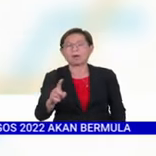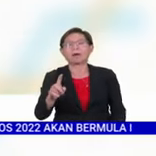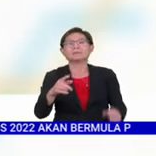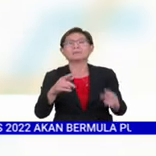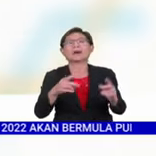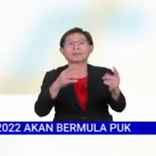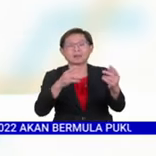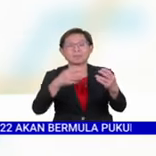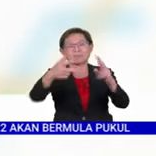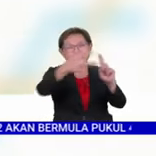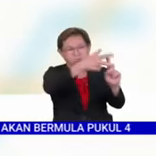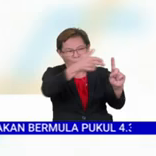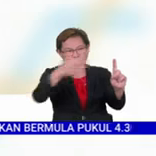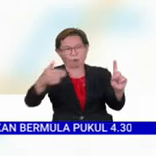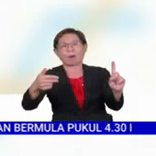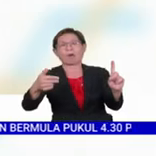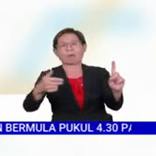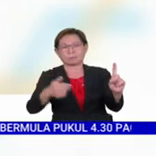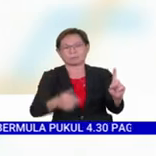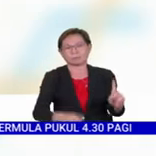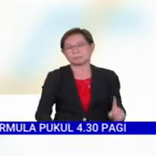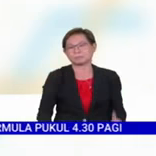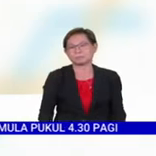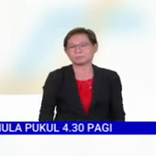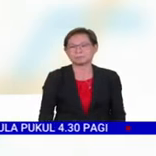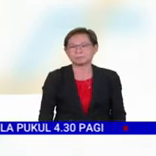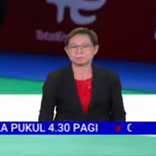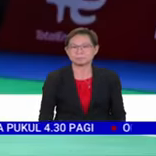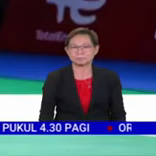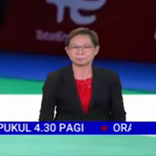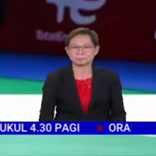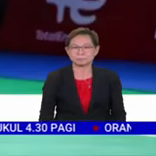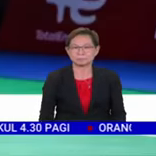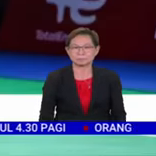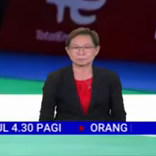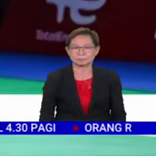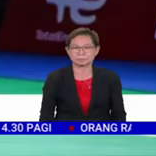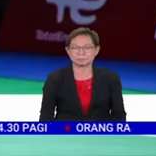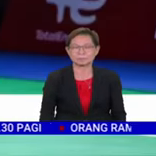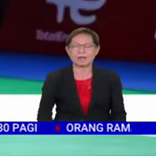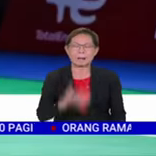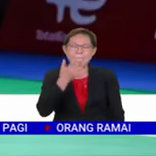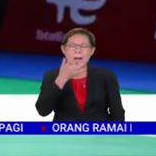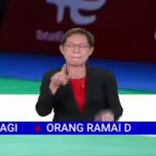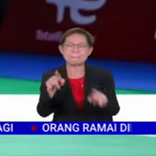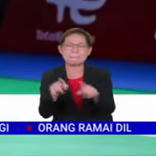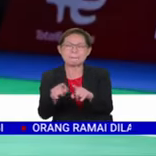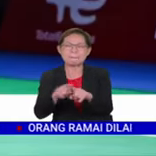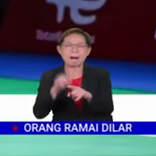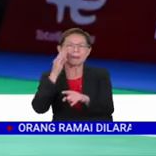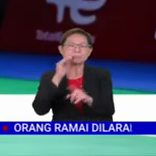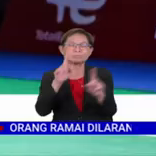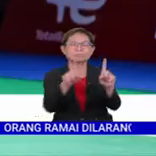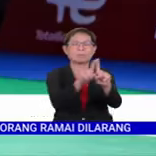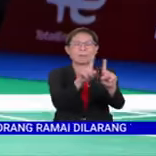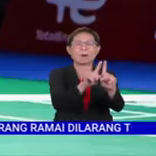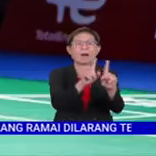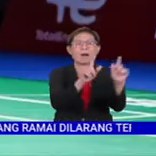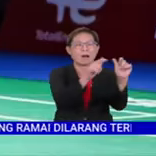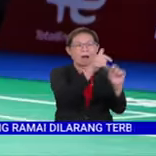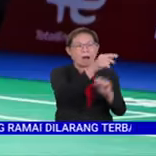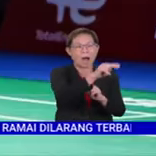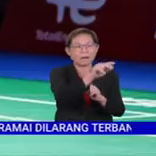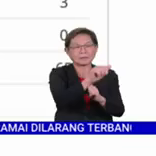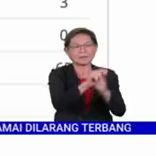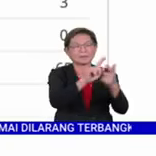gandingan Indonesia Muhammad Shohibul Fikri dan Bagas Maulana. Nasib sama dialami gandingan Ana Chiong dan